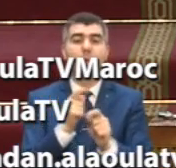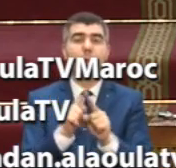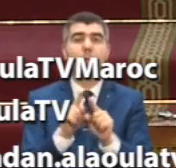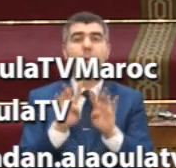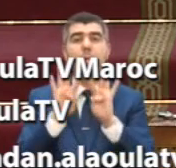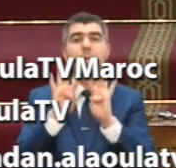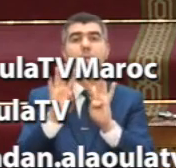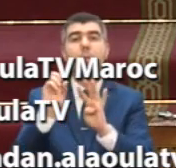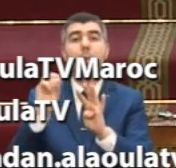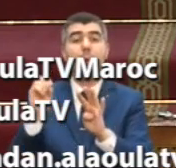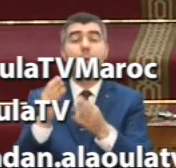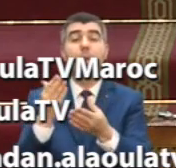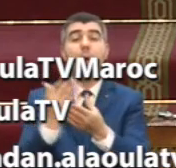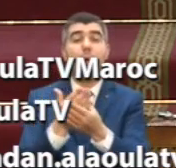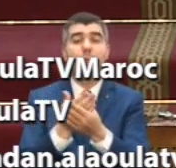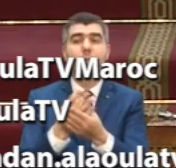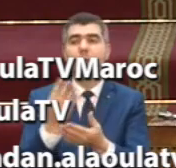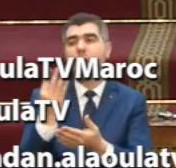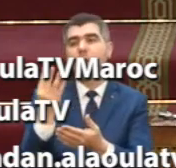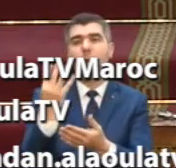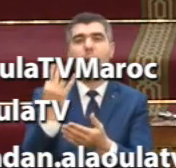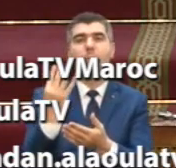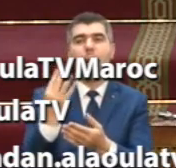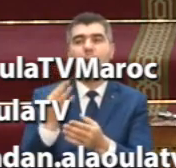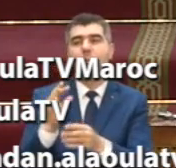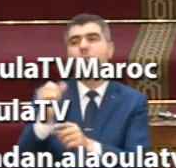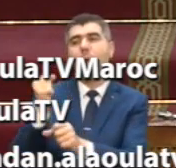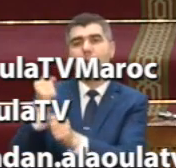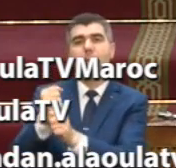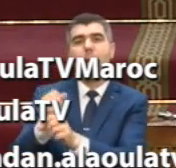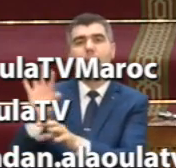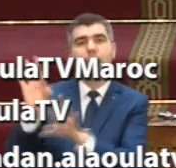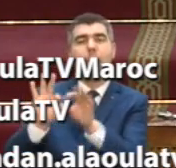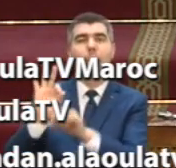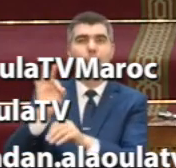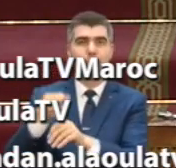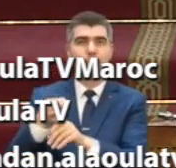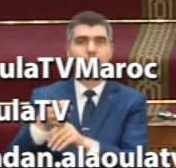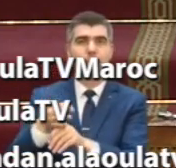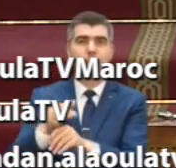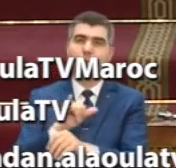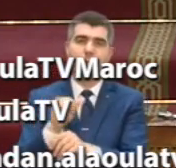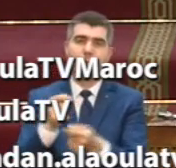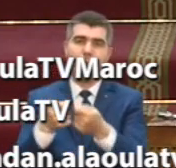3 طلبات، وهذا كيبين أنه ما يمكنش نستمروا في نفس المعالجة.